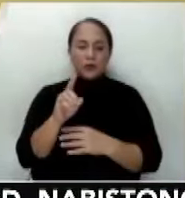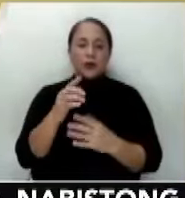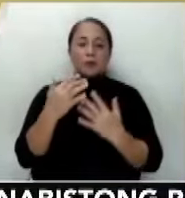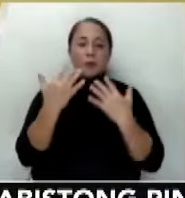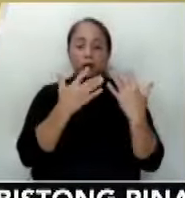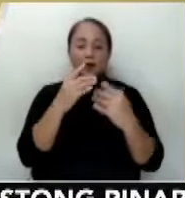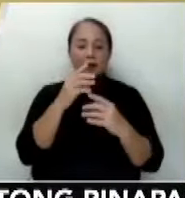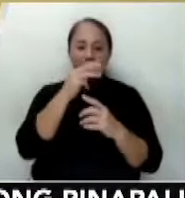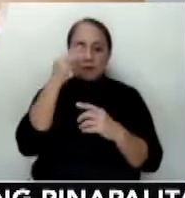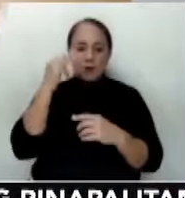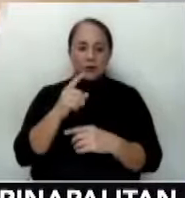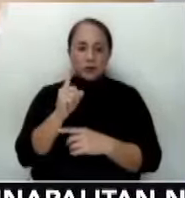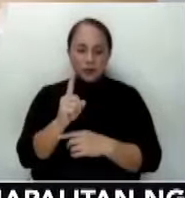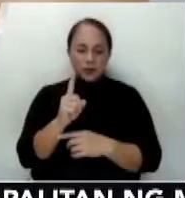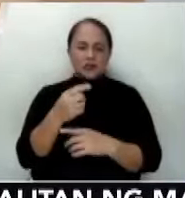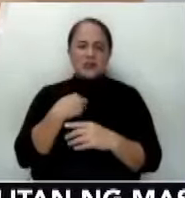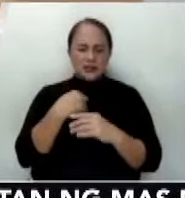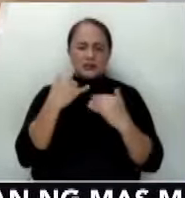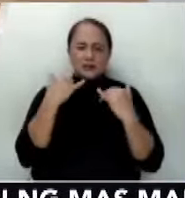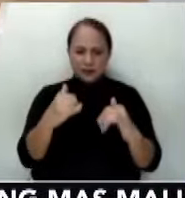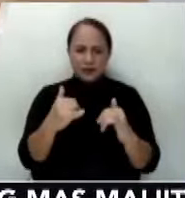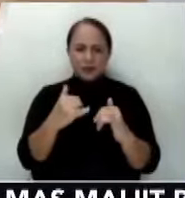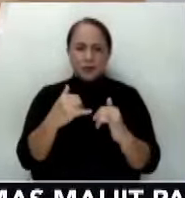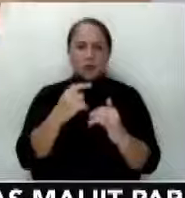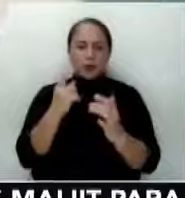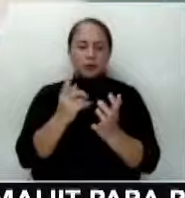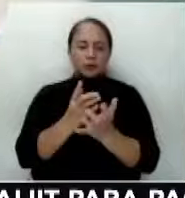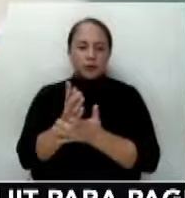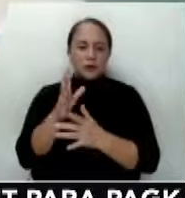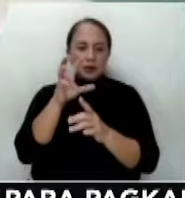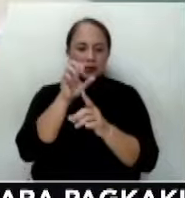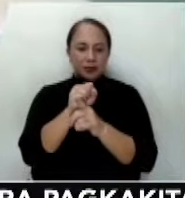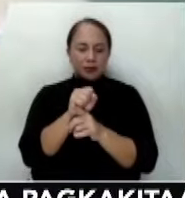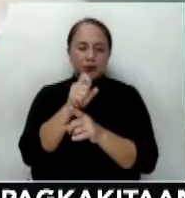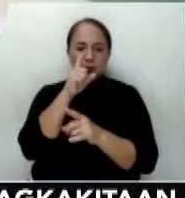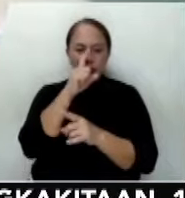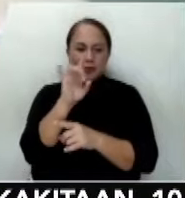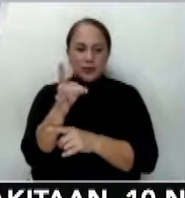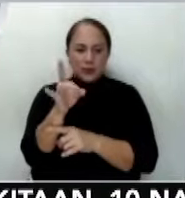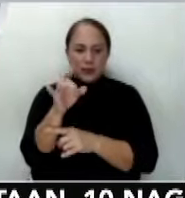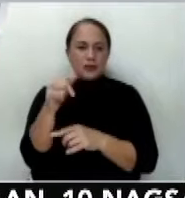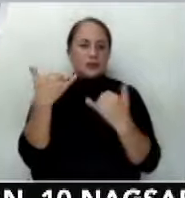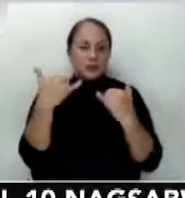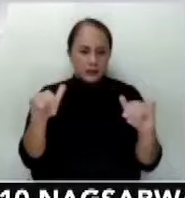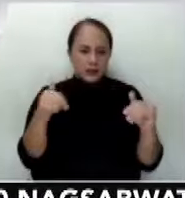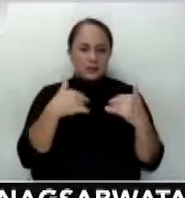sila normally. So kung ano yung mga karapatan na ma-achieve mo lang pag 18 ka, makukuha mo pa rin 18 years.